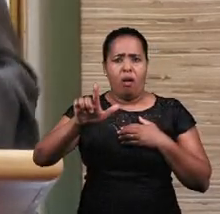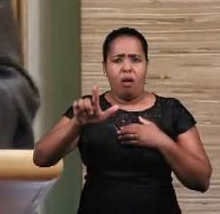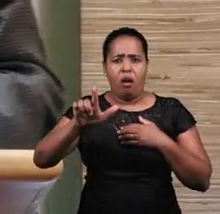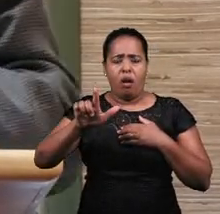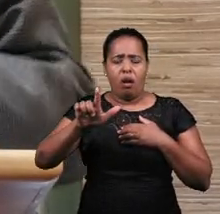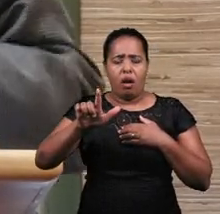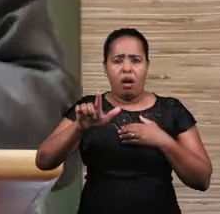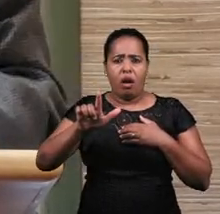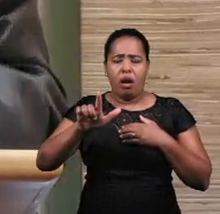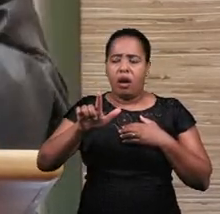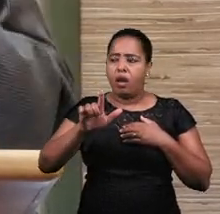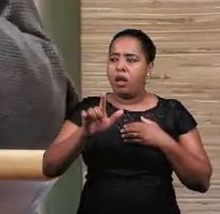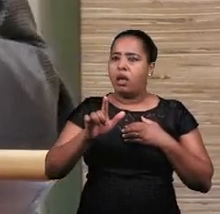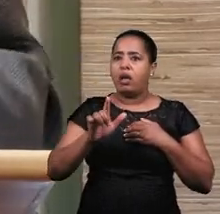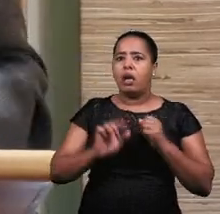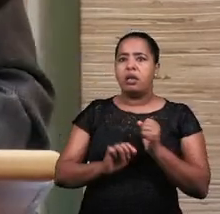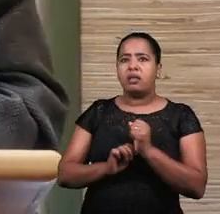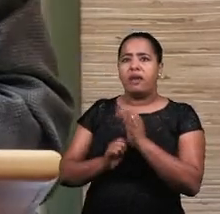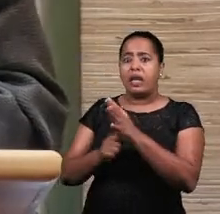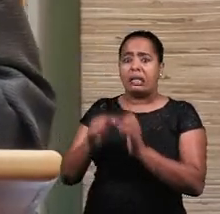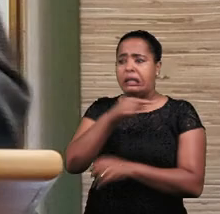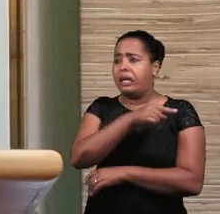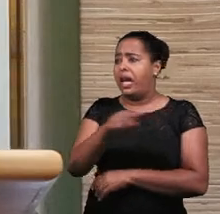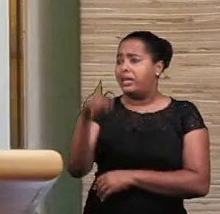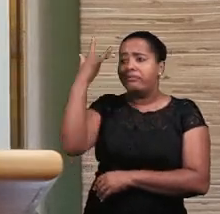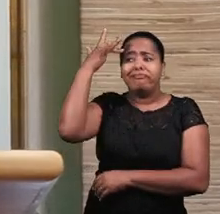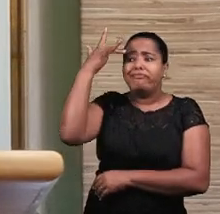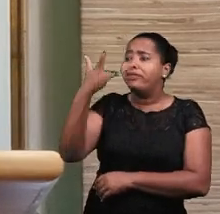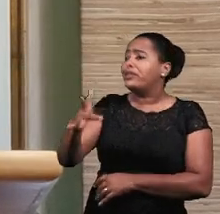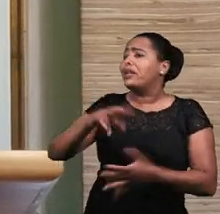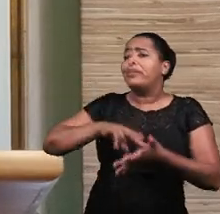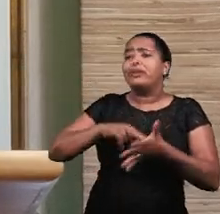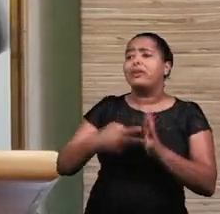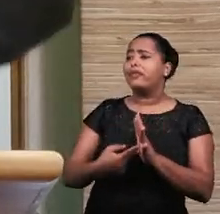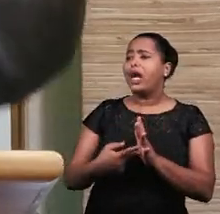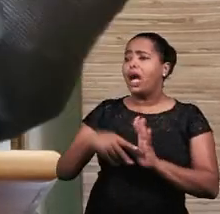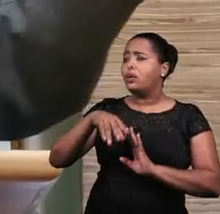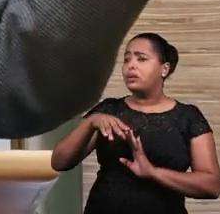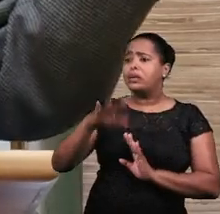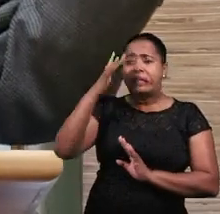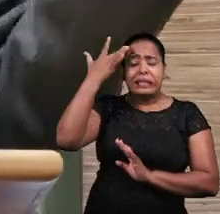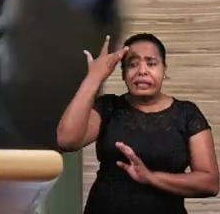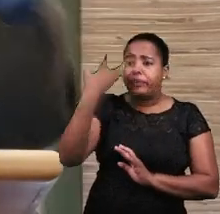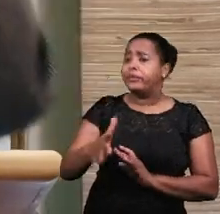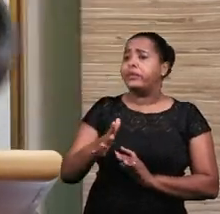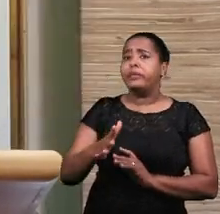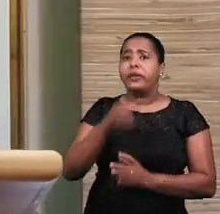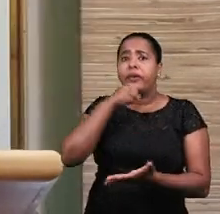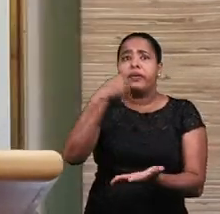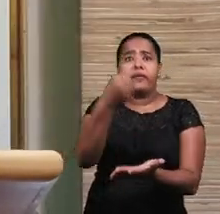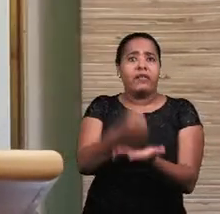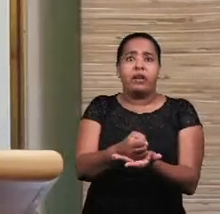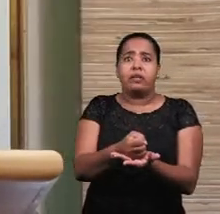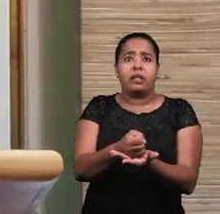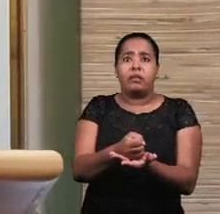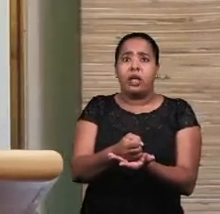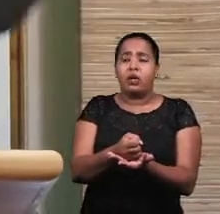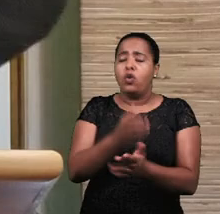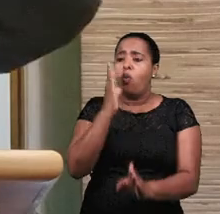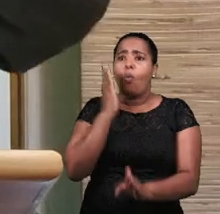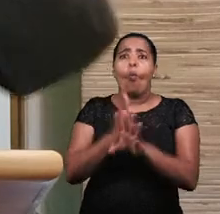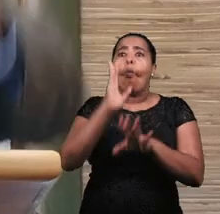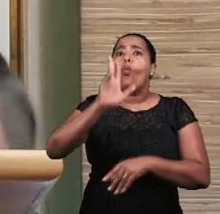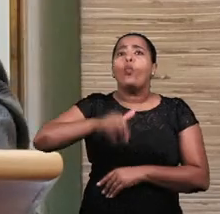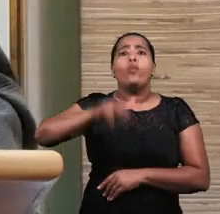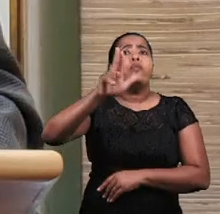n'a pas doux que le miel, et ni fort que le lion, ni plus fort que le lion. Donc il donne quelque chose qu'il ne savait pas, parce que à l'Ancien Testament, il ne